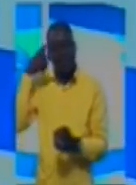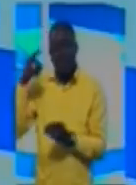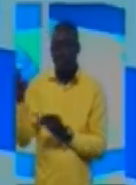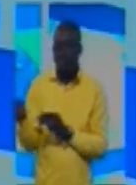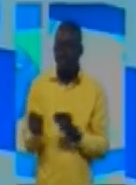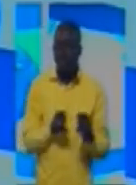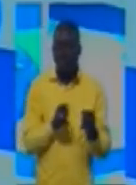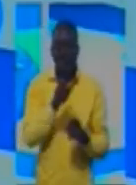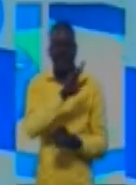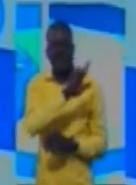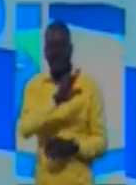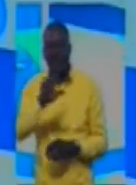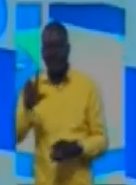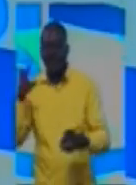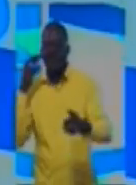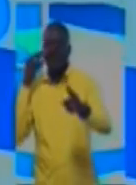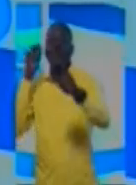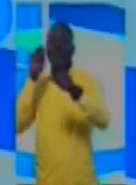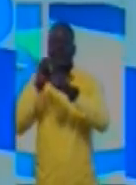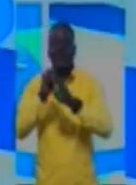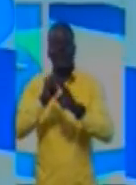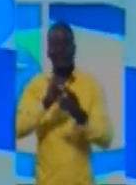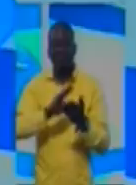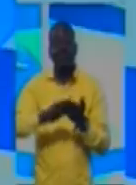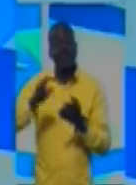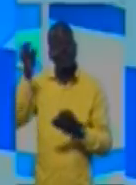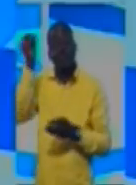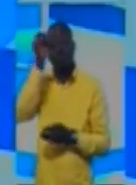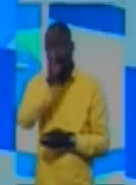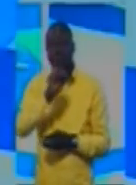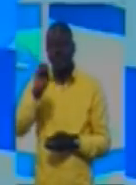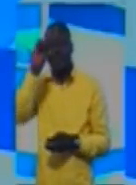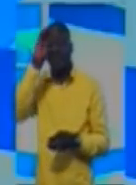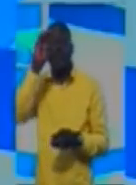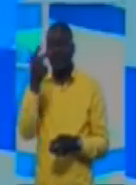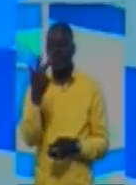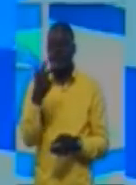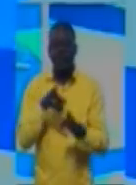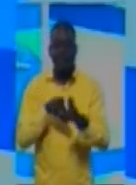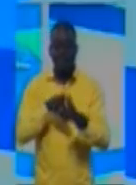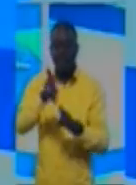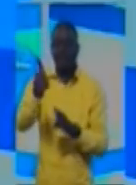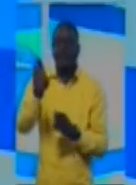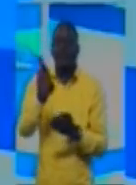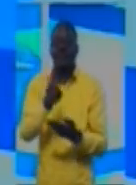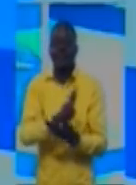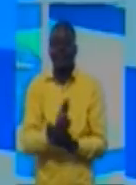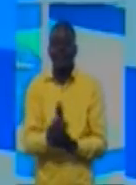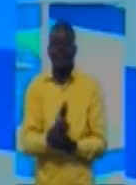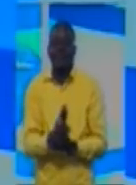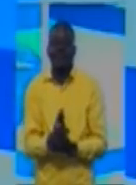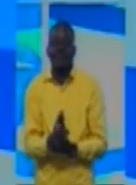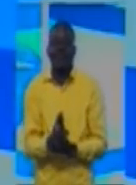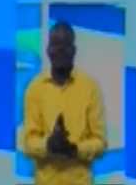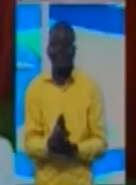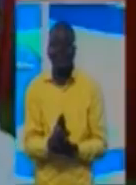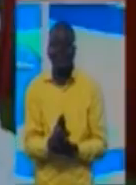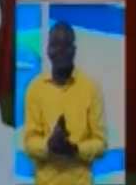les lignes vers l'atteinte de la tolérance zéro dans les trois domaines. Reportage Jean Zongo, Zalissa